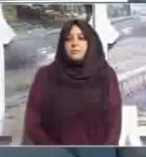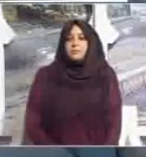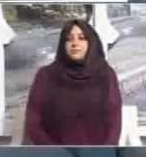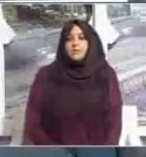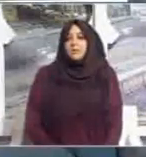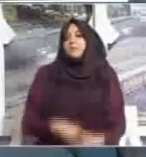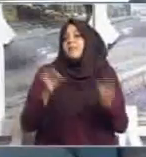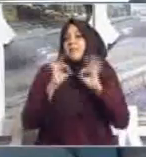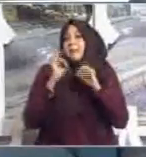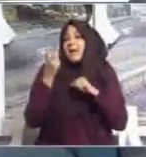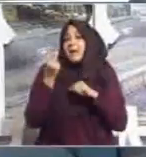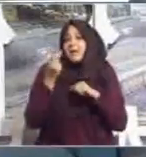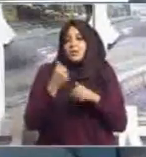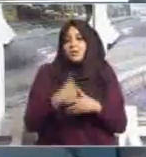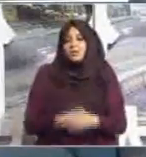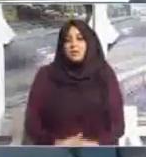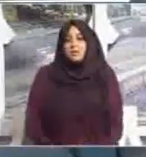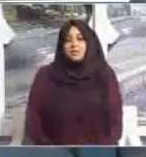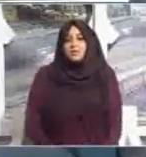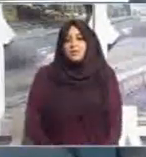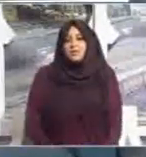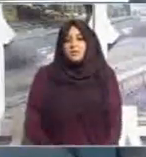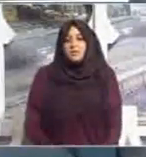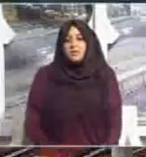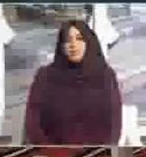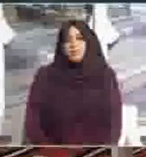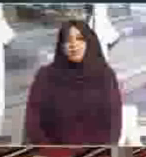ما عندهاش مال ولد ها؟